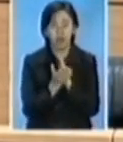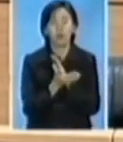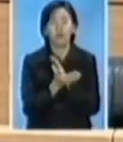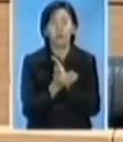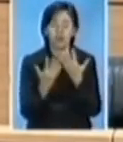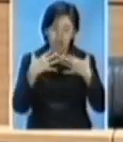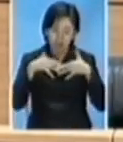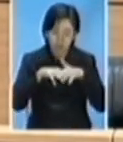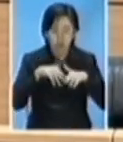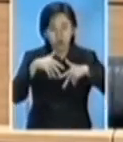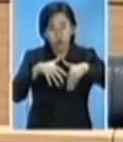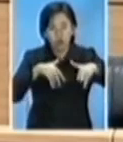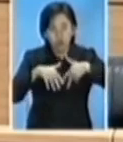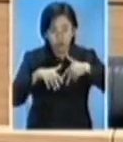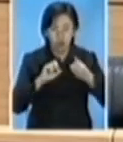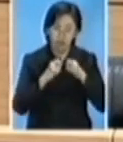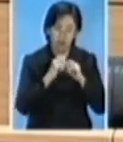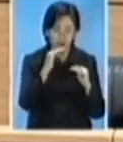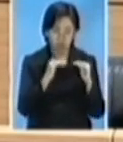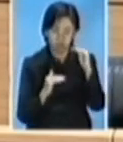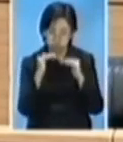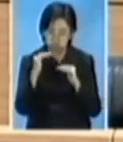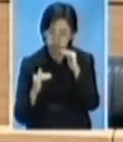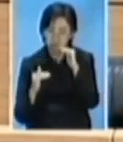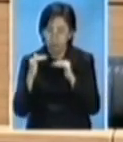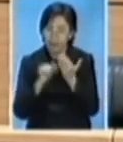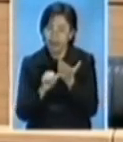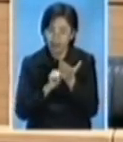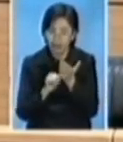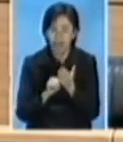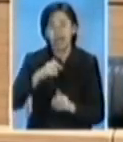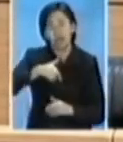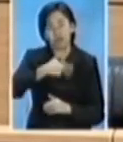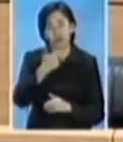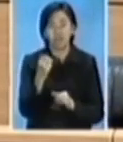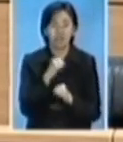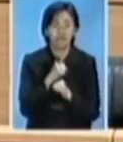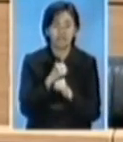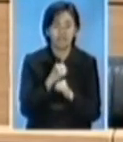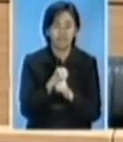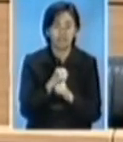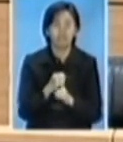มีส่วนร่วมลดความเหลื่อมล้ำต่ำสูงของไทย PBS